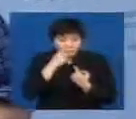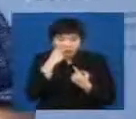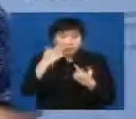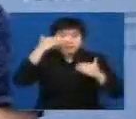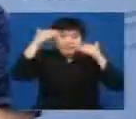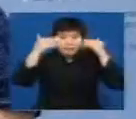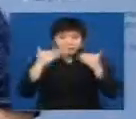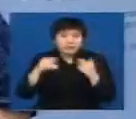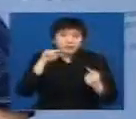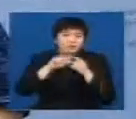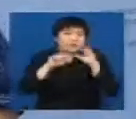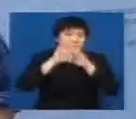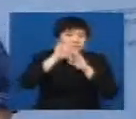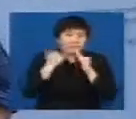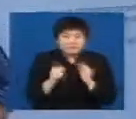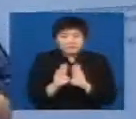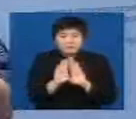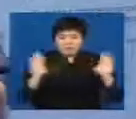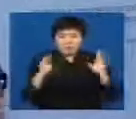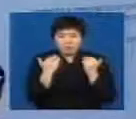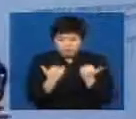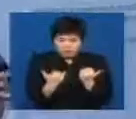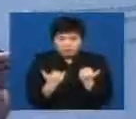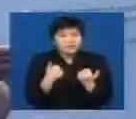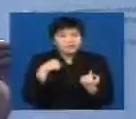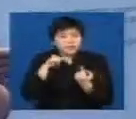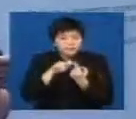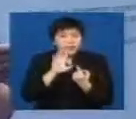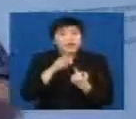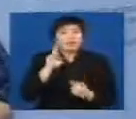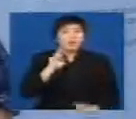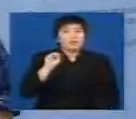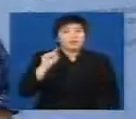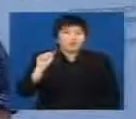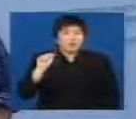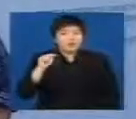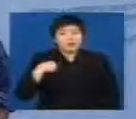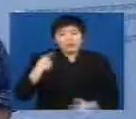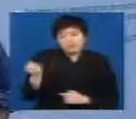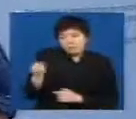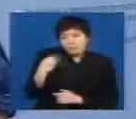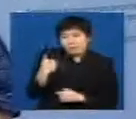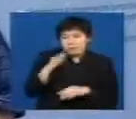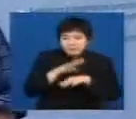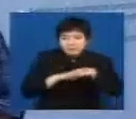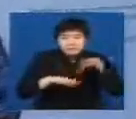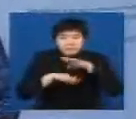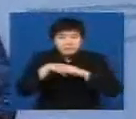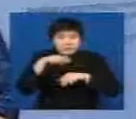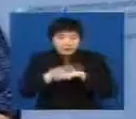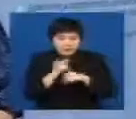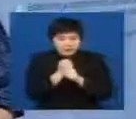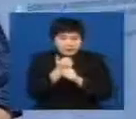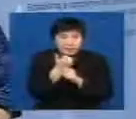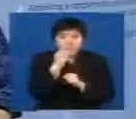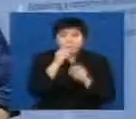ชียงใหม่นะครับยังคงเปิดให้ถึงวันนี้นะครับส่วนกิจกรรมนะครับที่ท่านรัฐมนตรีนิวัฒน์ธำรงค์ได้พูดถึงนะครับร้อยมือสร้างเมืองนั้นสามารถไปได้นะ